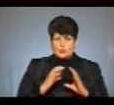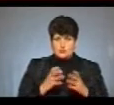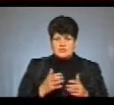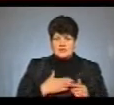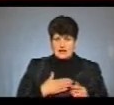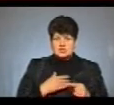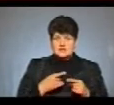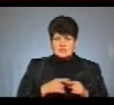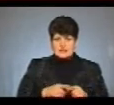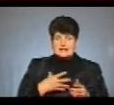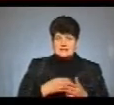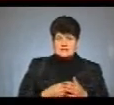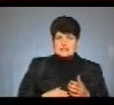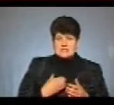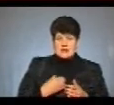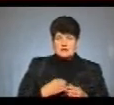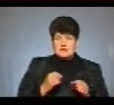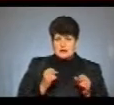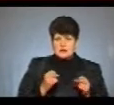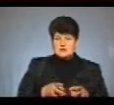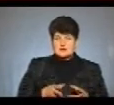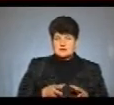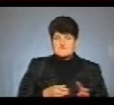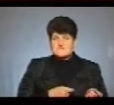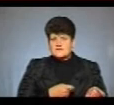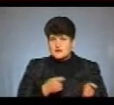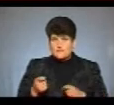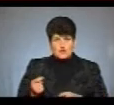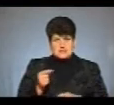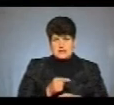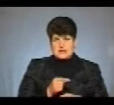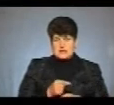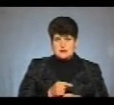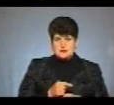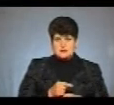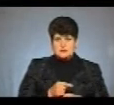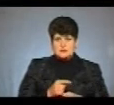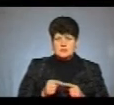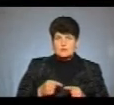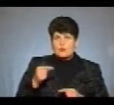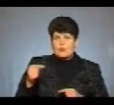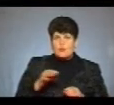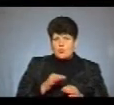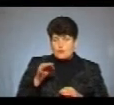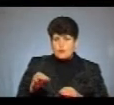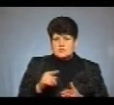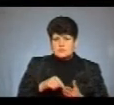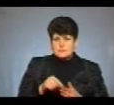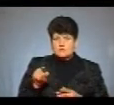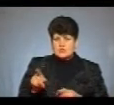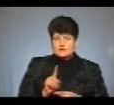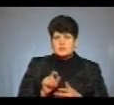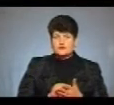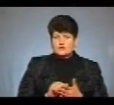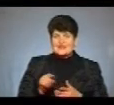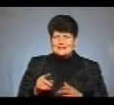Наші піротехніки на свій страх і ризик вивозили її за місто, тому що по їхніх нормативних